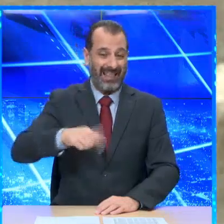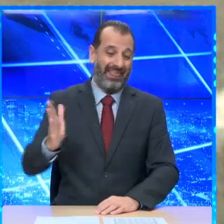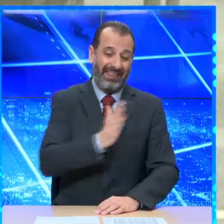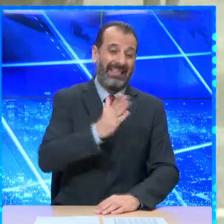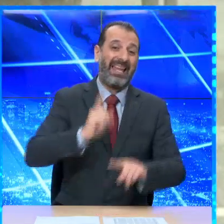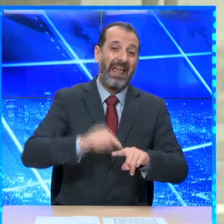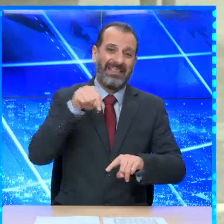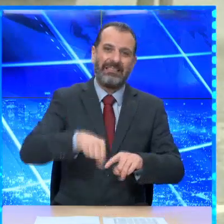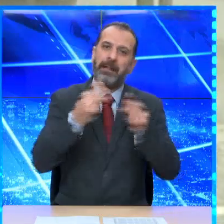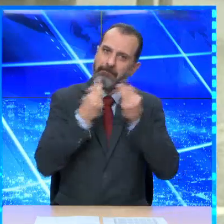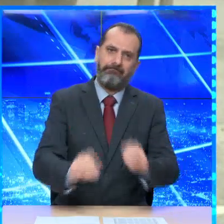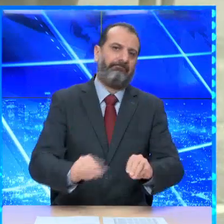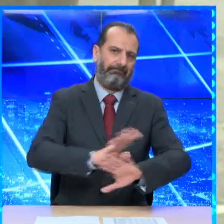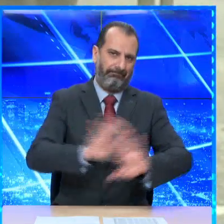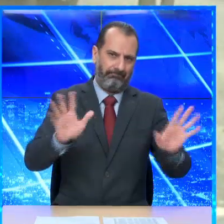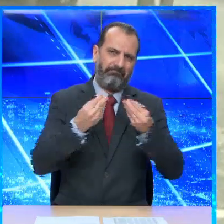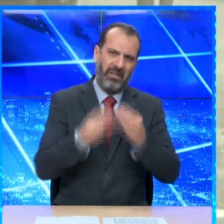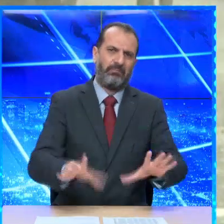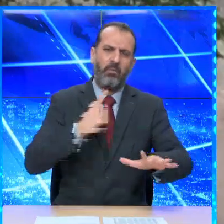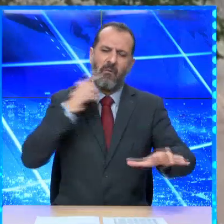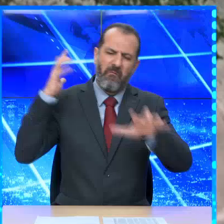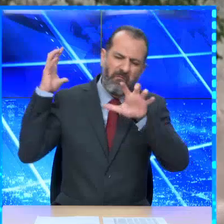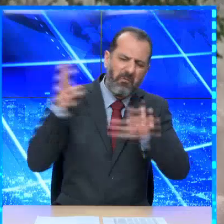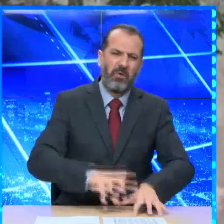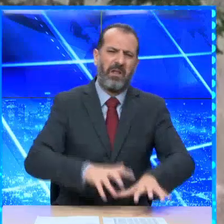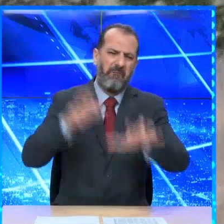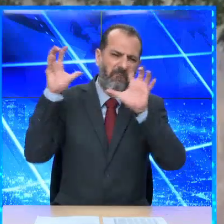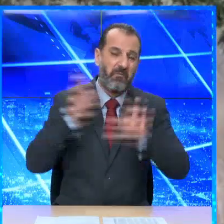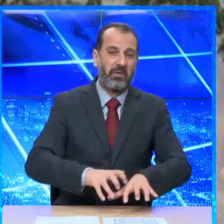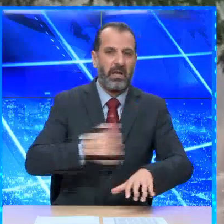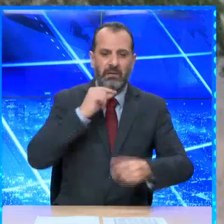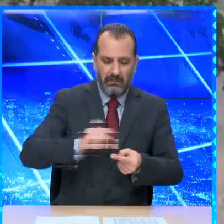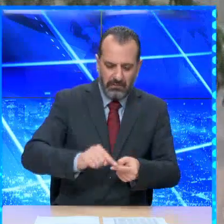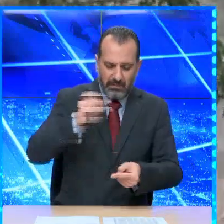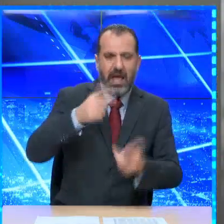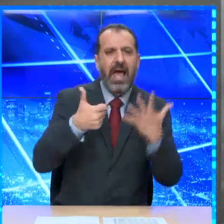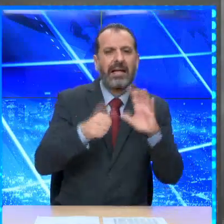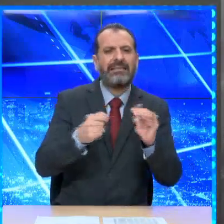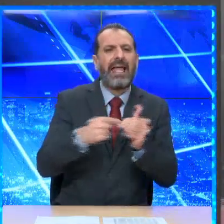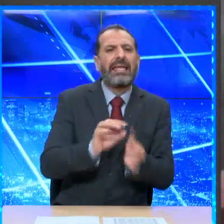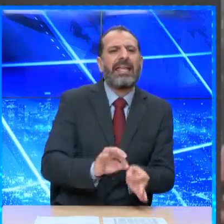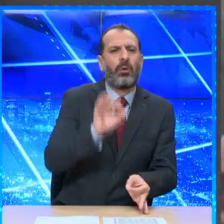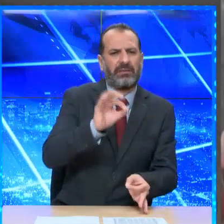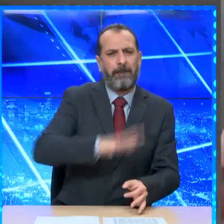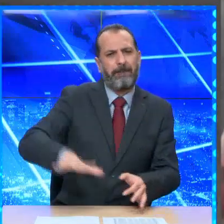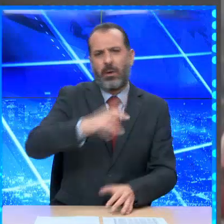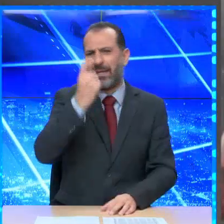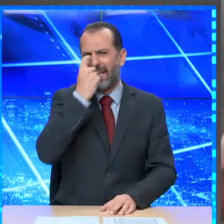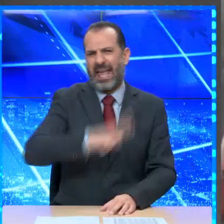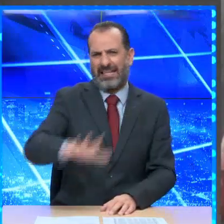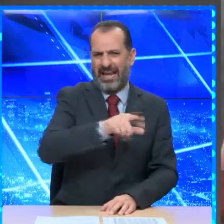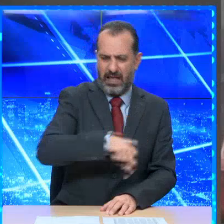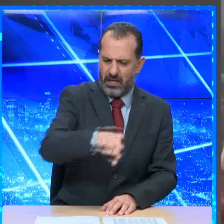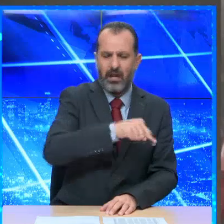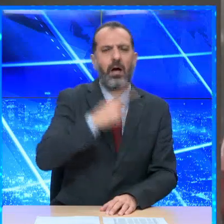είναι η σημερινή ημέρα με τα μεγαλύτερα ύψη βροχής, όπου έχουν ξεπεράσει τα 60 χιλιοστά στην περιοχή της Κέρκυρας και σε